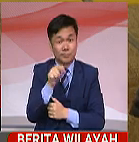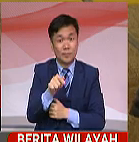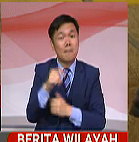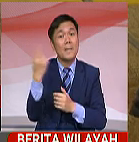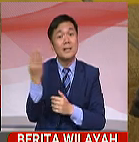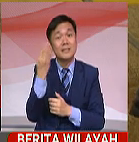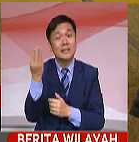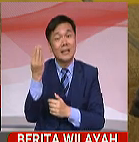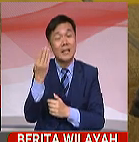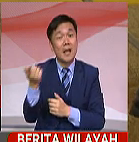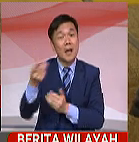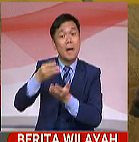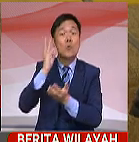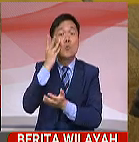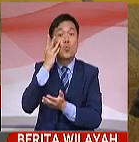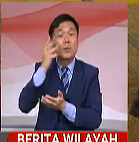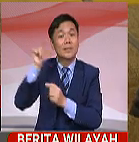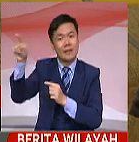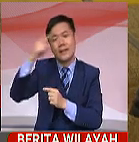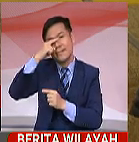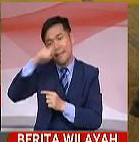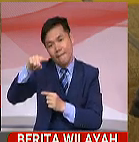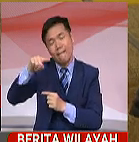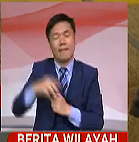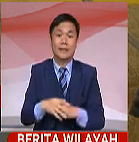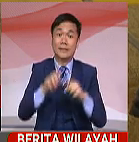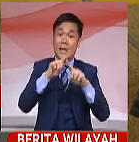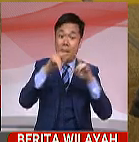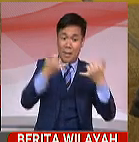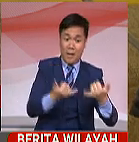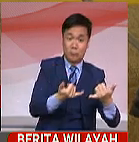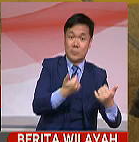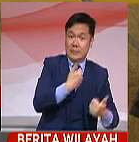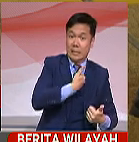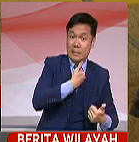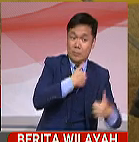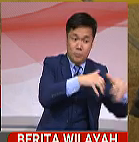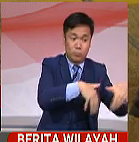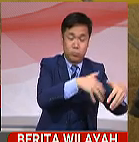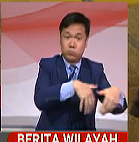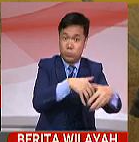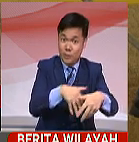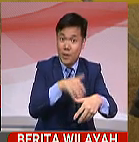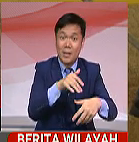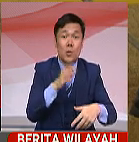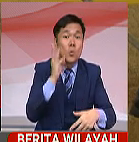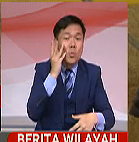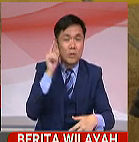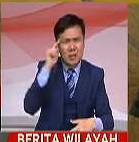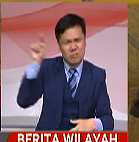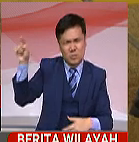dari sebelum ini kita beli dari Siam, tapi bila kita proses sendiri kita tahu banyak mana racun yang kita